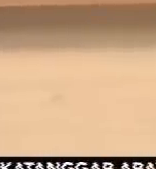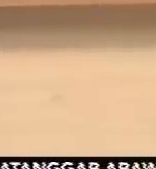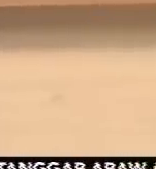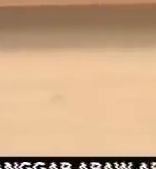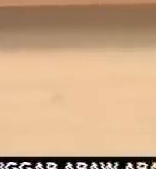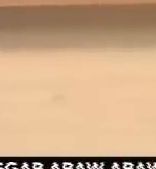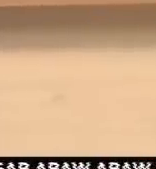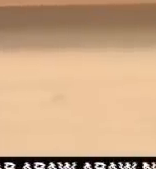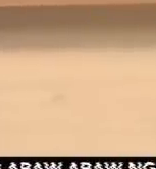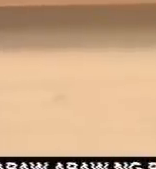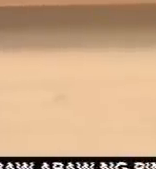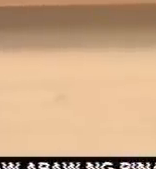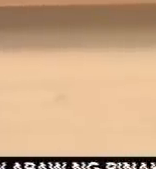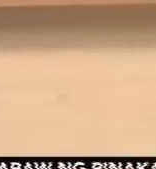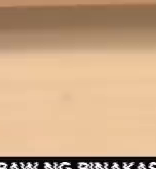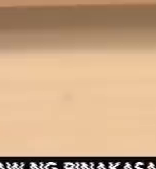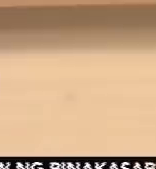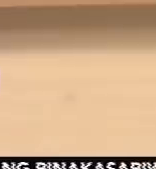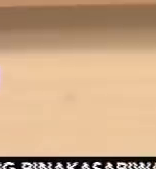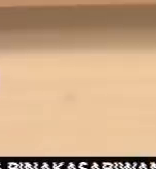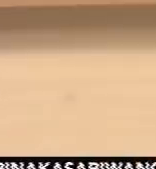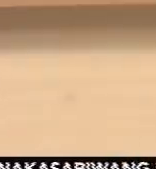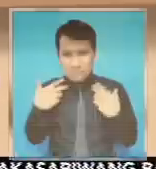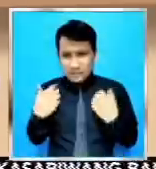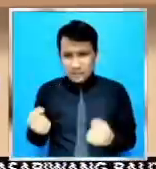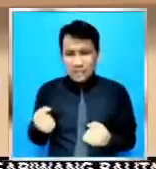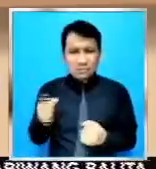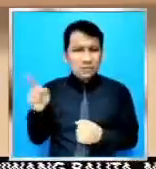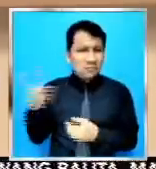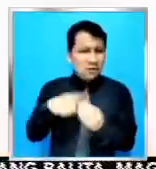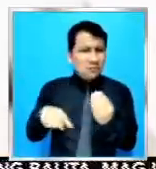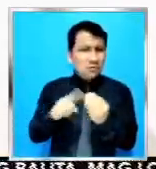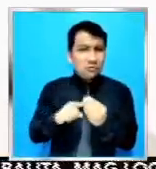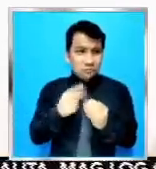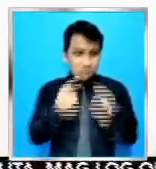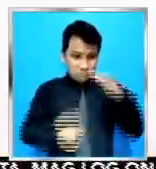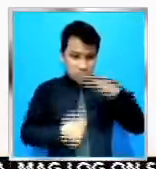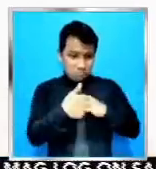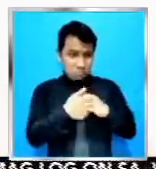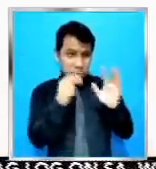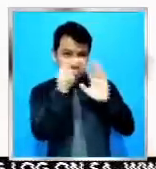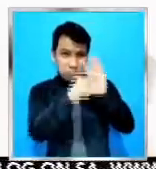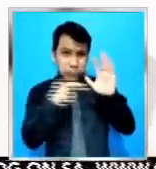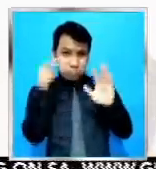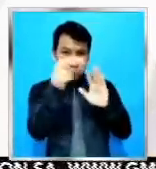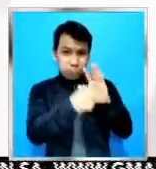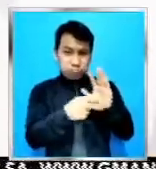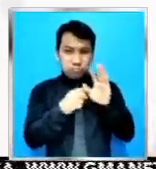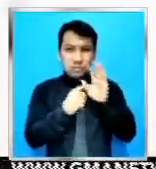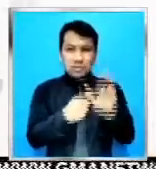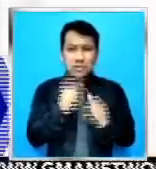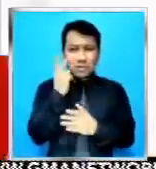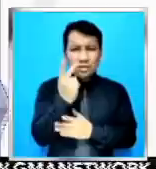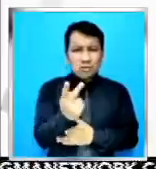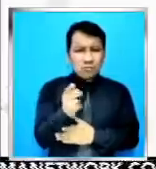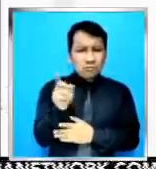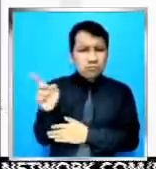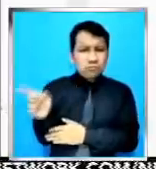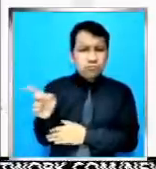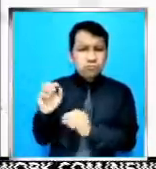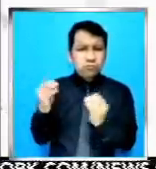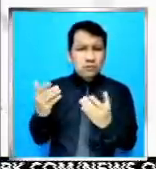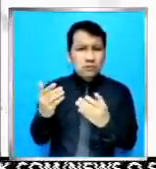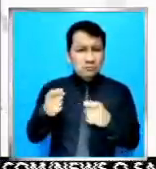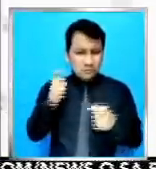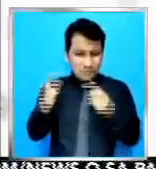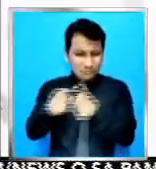ng mga agam-agam tungkol sa kalusugan ng Pangulo. Sa video na in-upload ni Go kanina madaling araw, makikita ang Pangulo na tumakbo ng